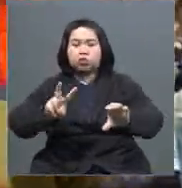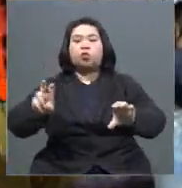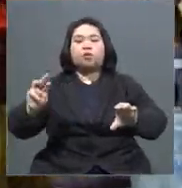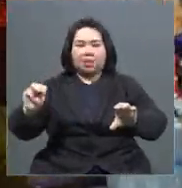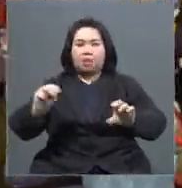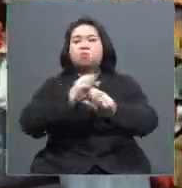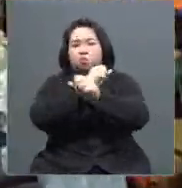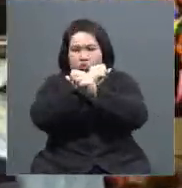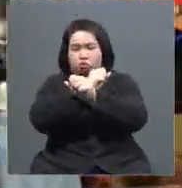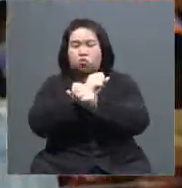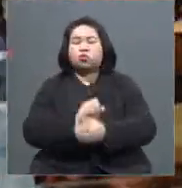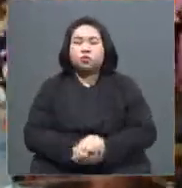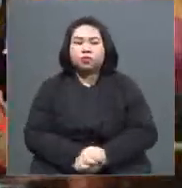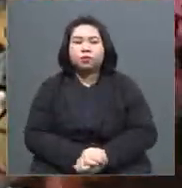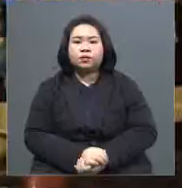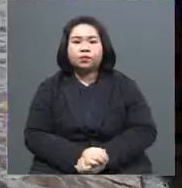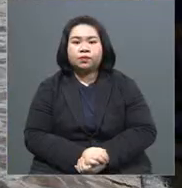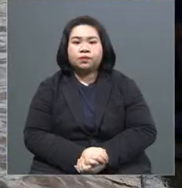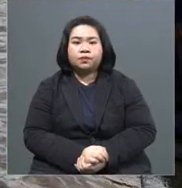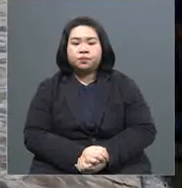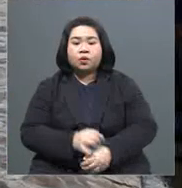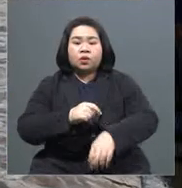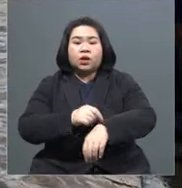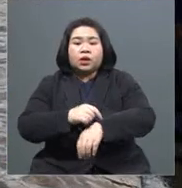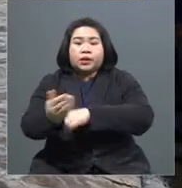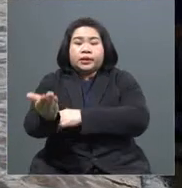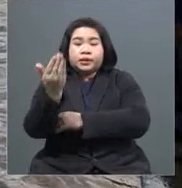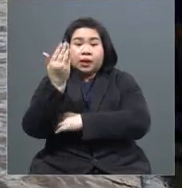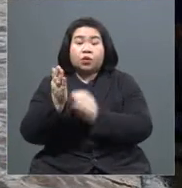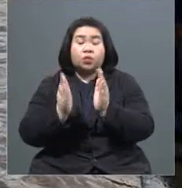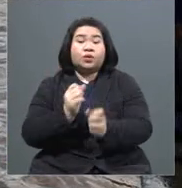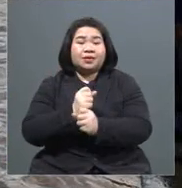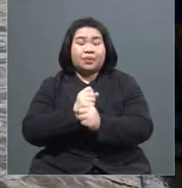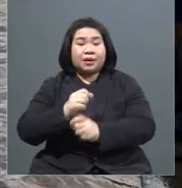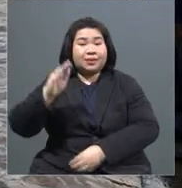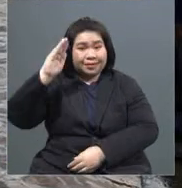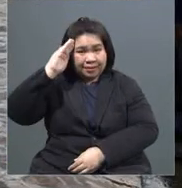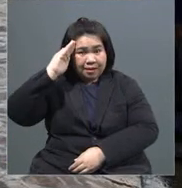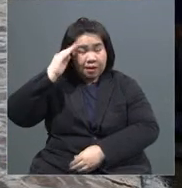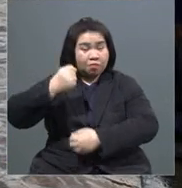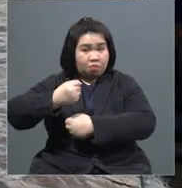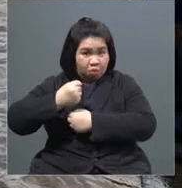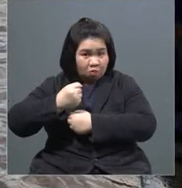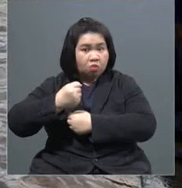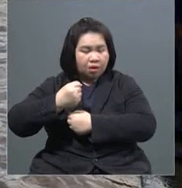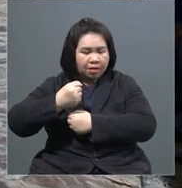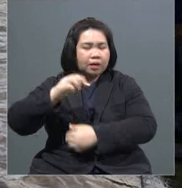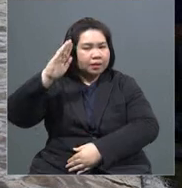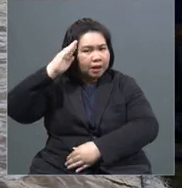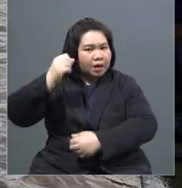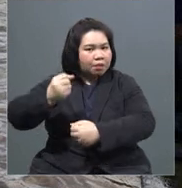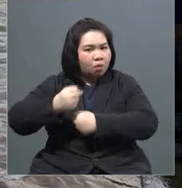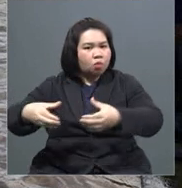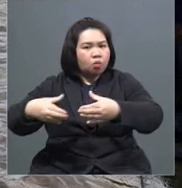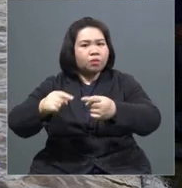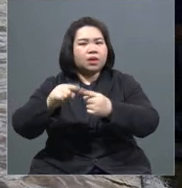ครับขณะที่ตั้งแต่ช่วงเช้าที่ผ่านมานะฮะทางกองกำลังจากมณฑลทหารบกที่24นะฮะก็เข้าไป